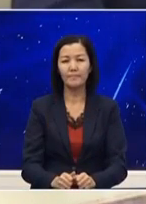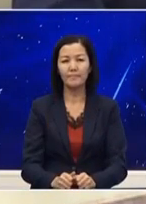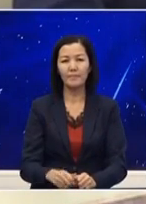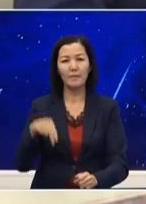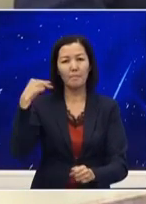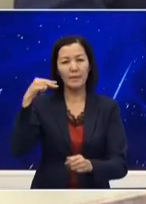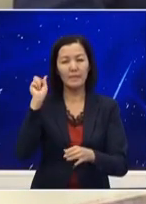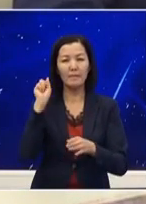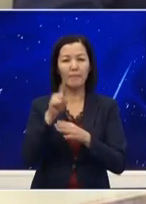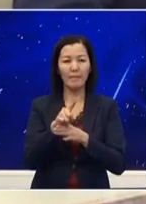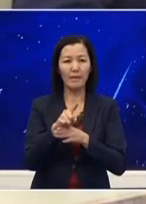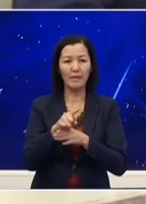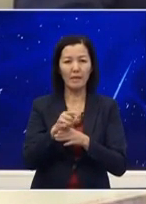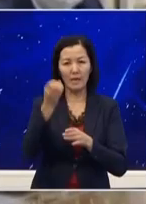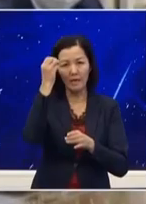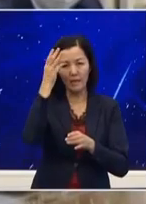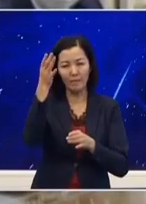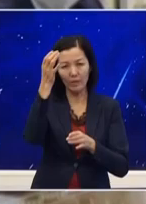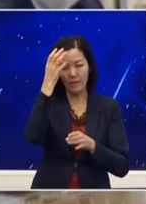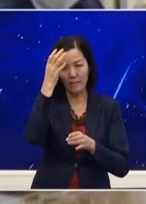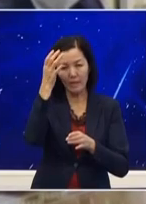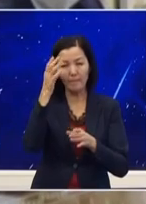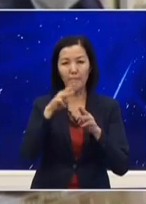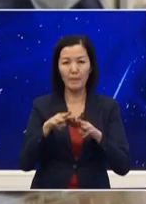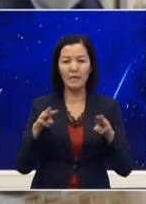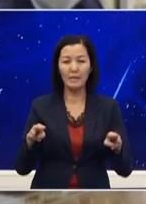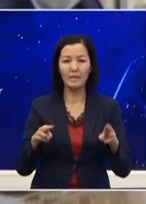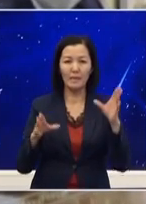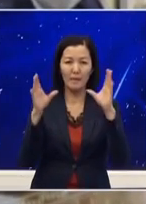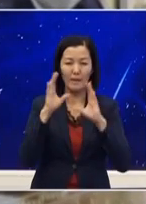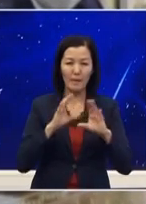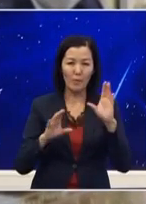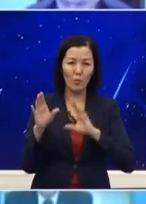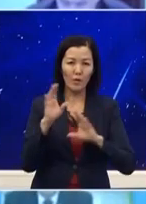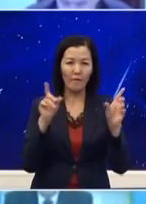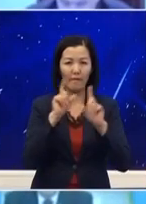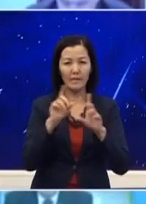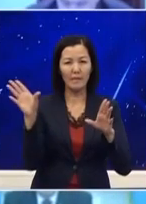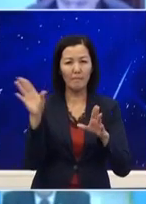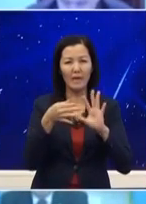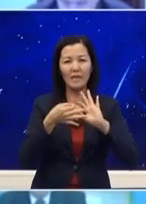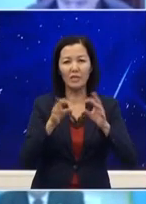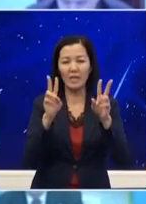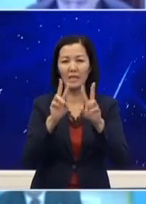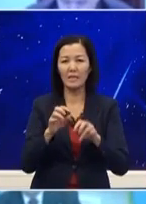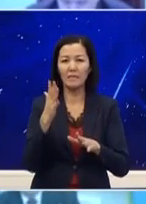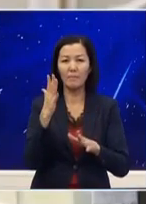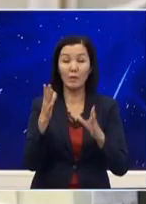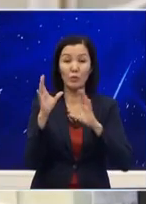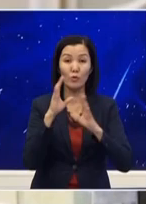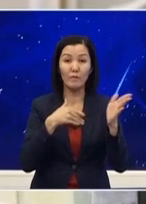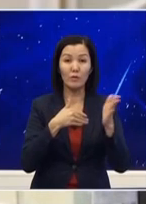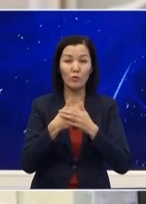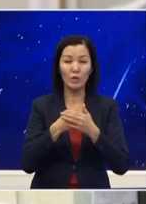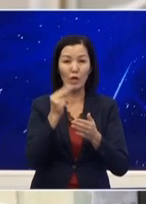Президент пәрменнен кейін білім және ғылым министрлігі жоғарғы оқу орындарын майшаммен тексерді. Нәтижесінде 5 университет жұмысын тоқтатты.